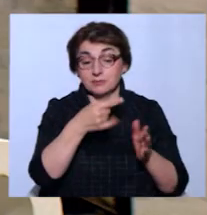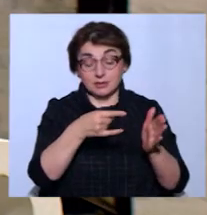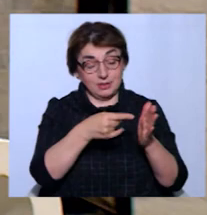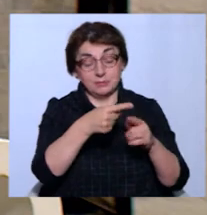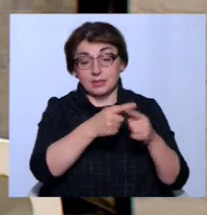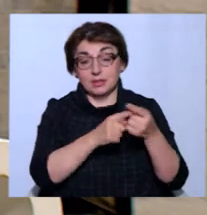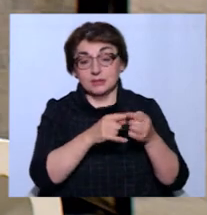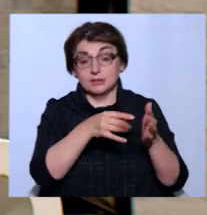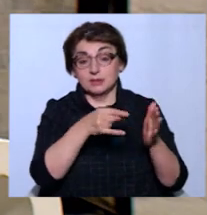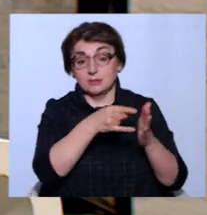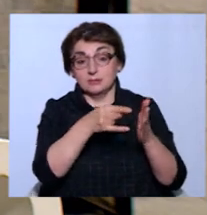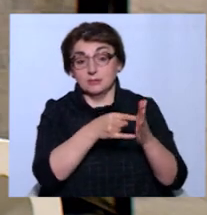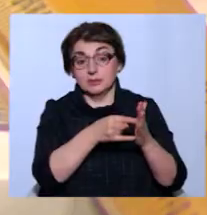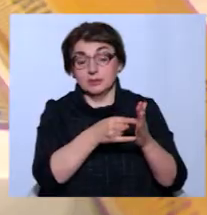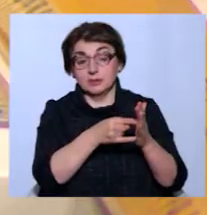ნაწილში. აი